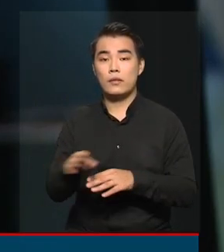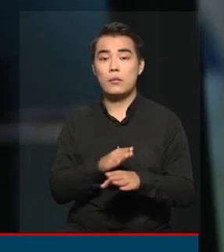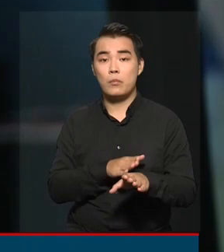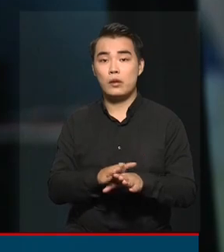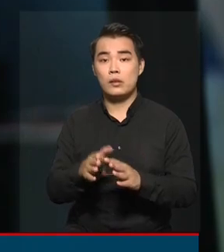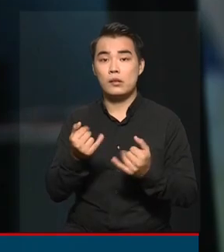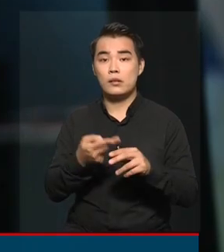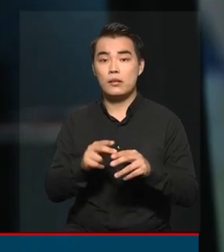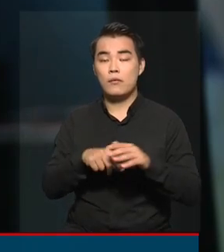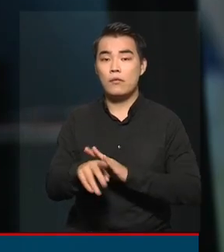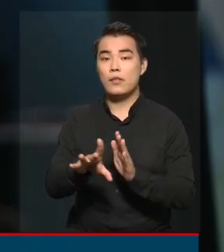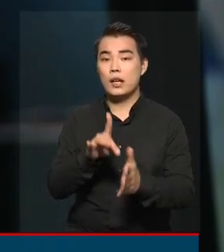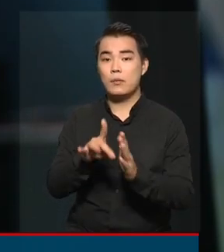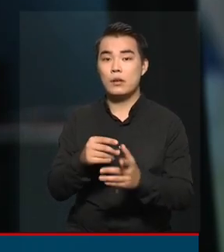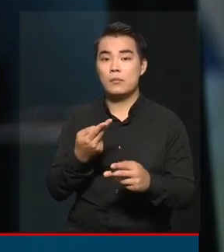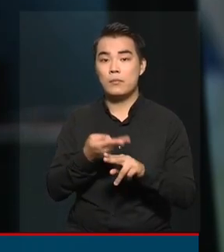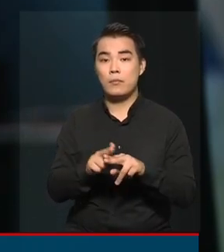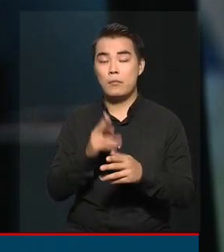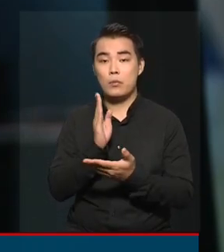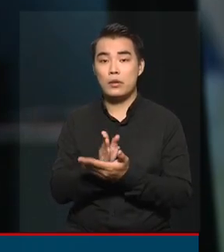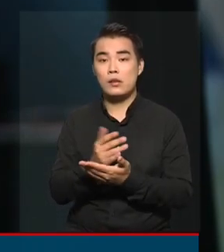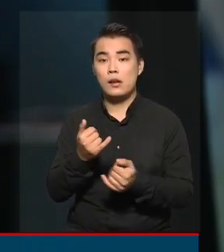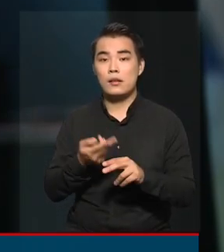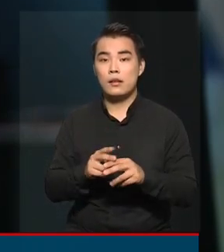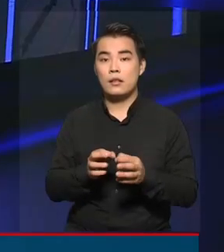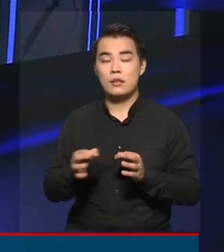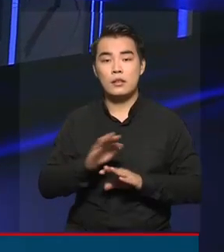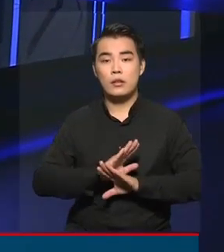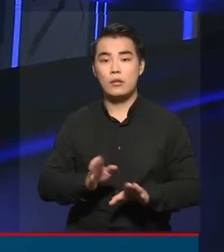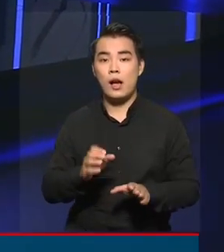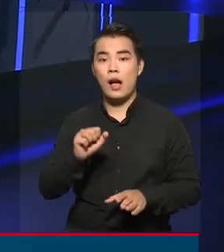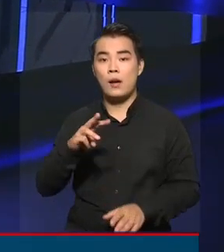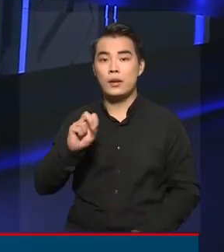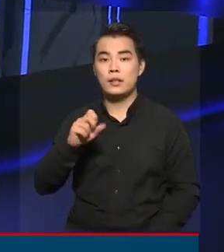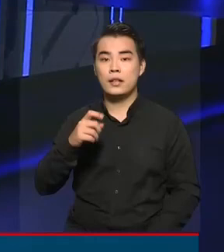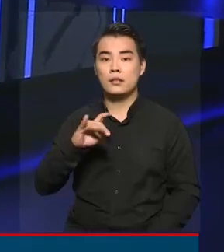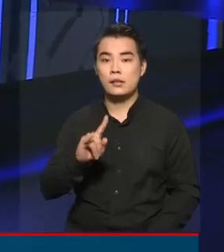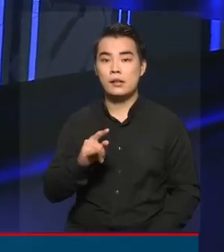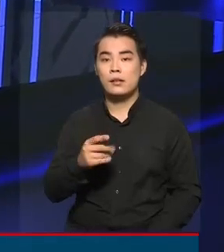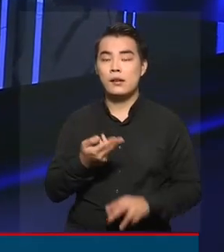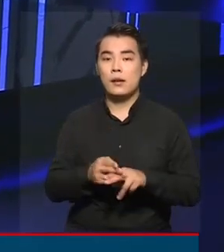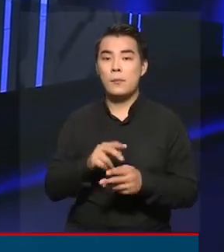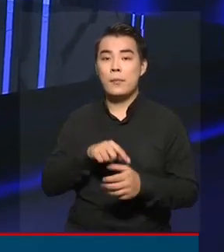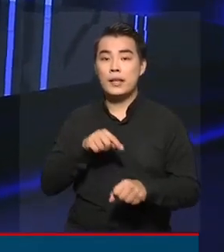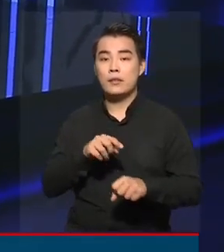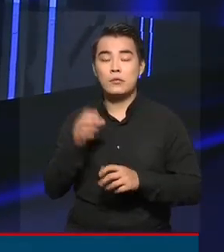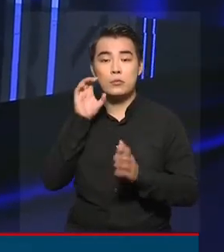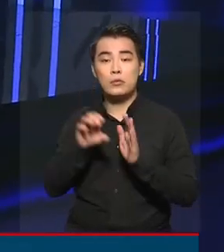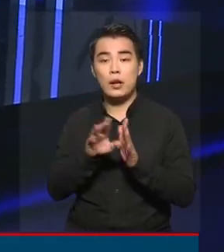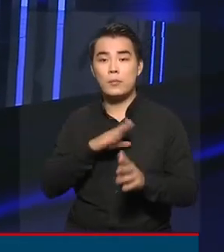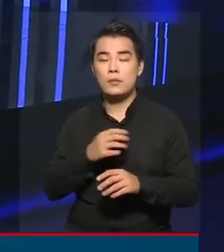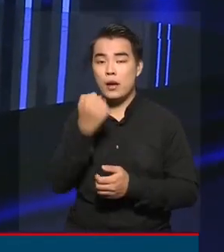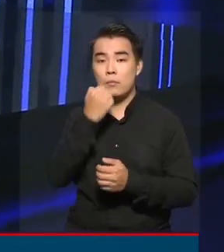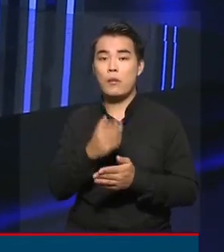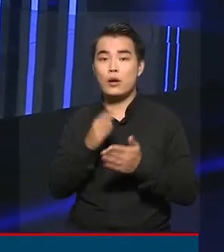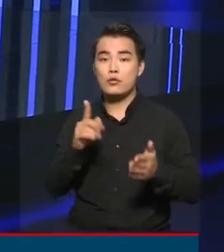тікелей сайлаулар арқылы жүзеге асады. Сондықтан бұлдың да ауылы алыс емес деп ойлаймын. Амангелді Ғабдылкәрімұлы, пікіріңізді естідік. Позицияңызға көп көп